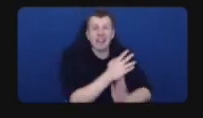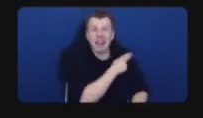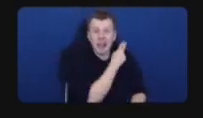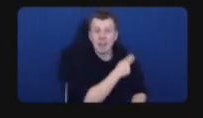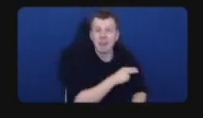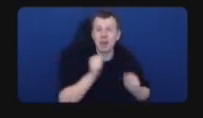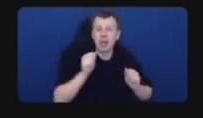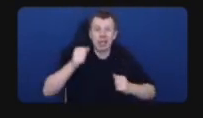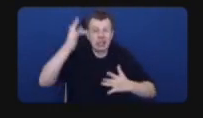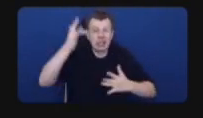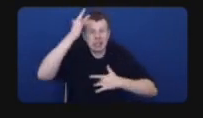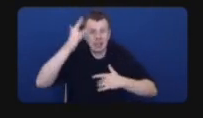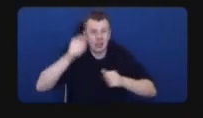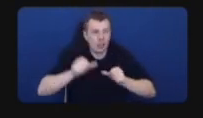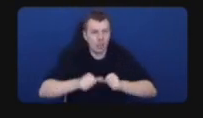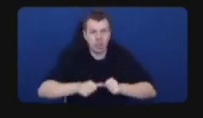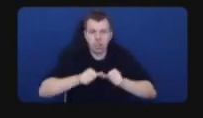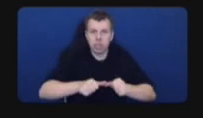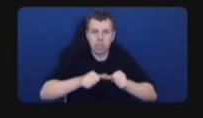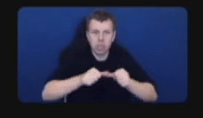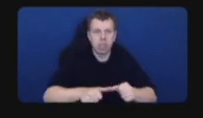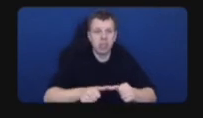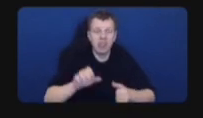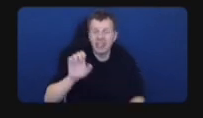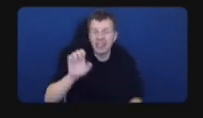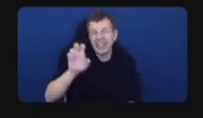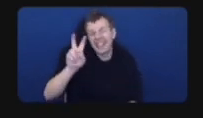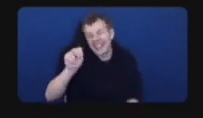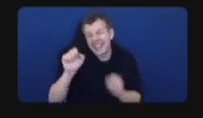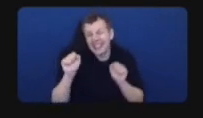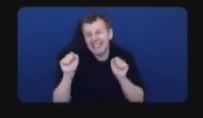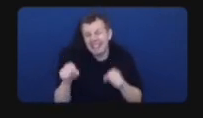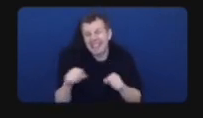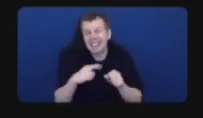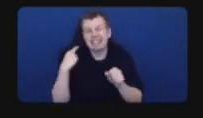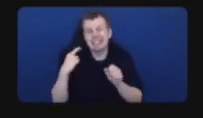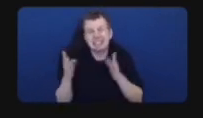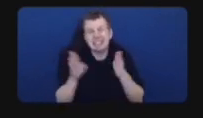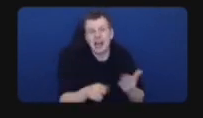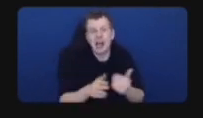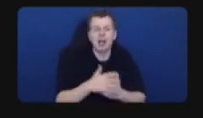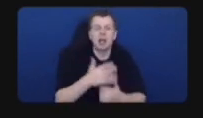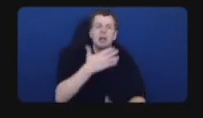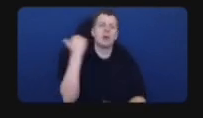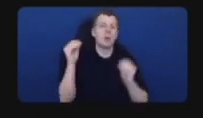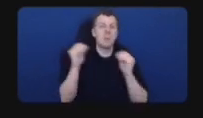是对于预防新冠是会有, 很大帮助的, 也打了之后呢, 能够, 让大家,